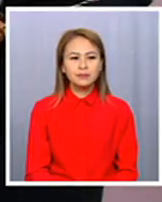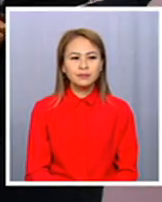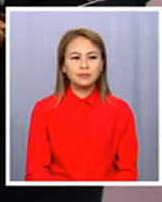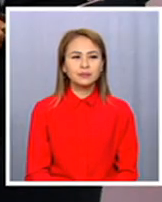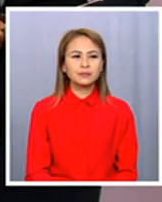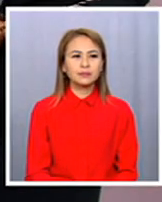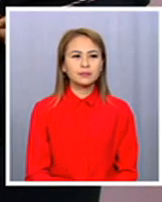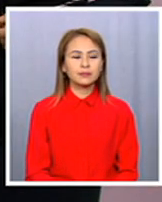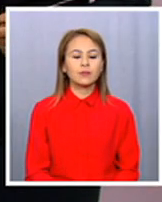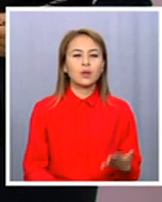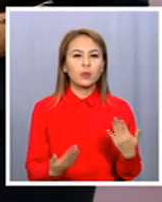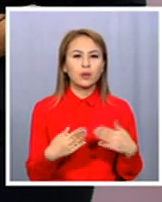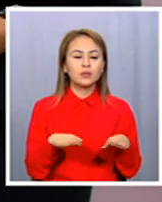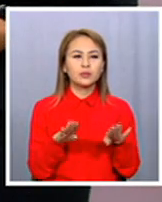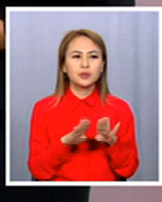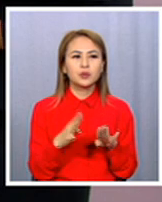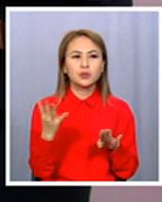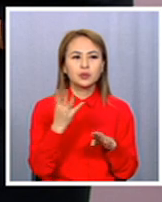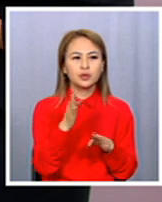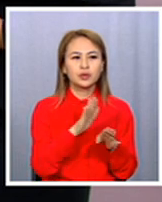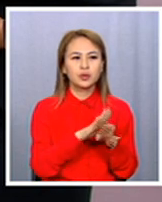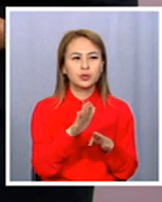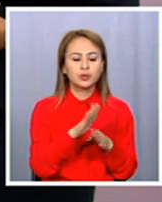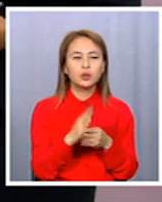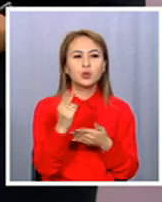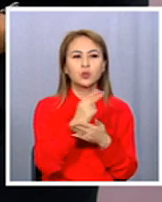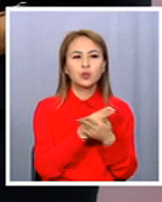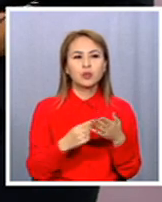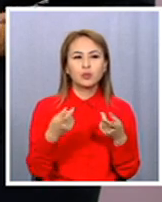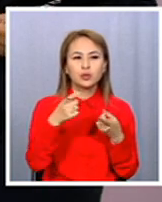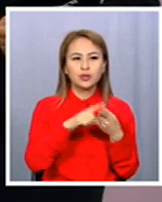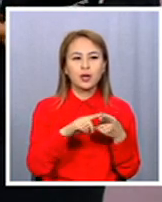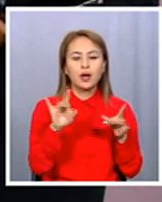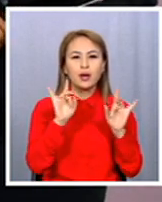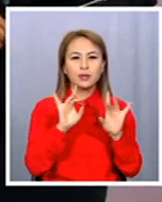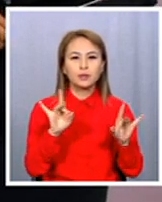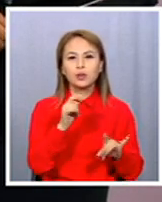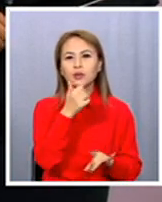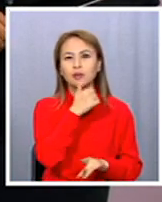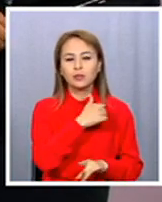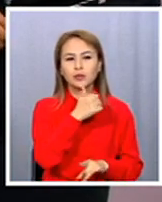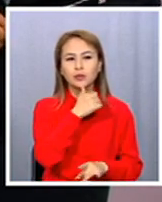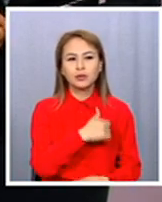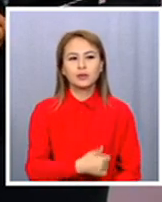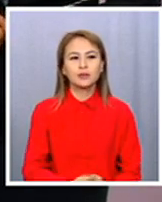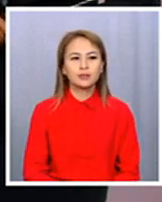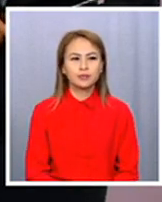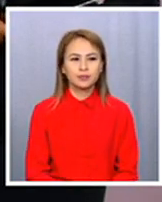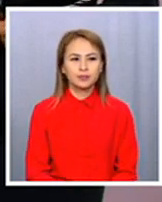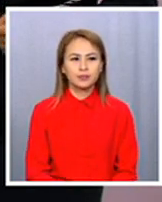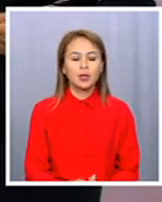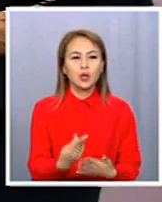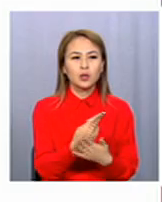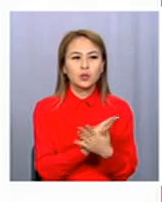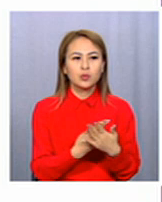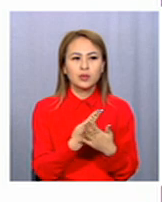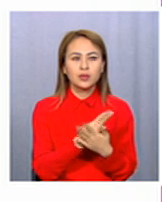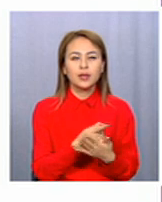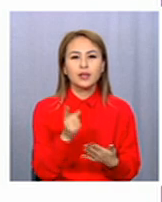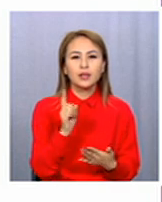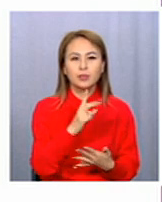қазақ. Олай болса, төртінші жаттығуда берілген сурет бойынша әңгіме құрап көрейік. Суретте нелер